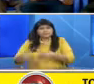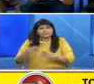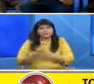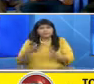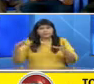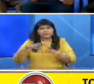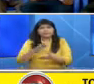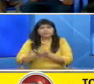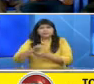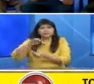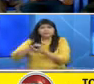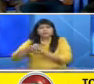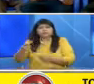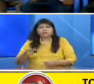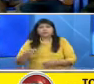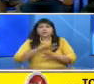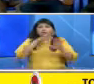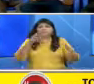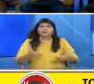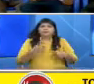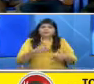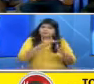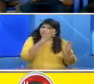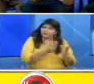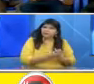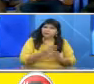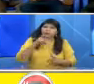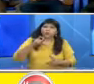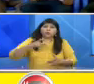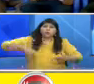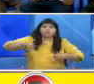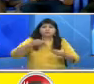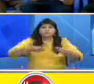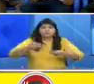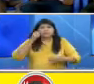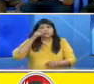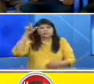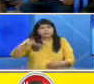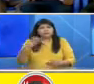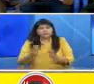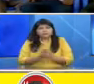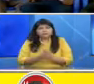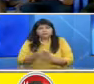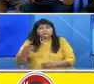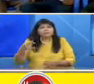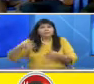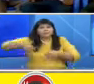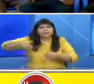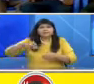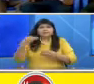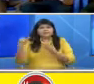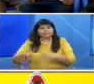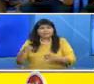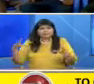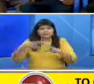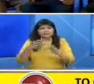कलेक्शन और स्टोरेज के लिए उचित व्यवस्था हो। मैं कॉरपोरेट सेक्टर से भी अपील करता हूं कि जब यह सारा प्लास्टिक वेस्ट इकट्ठा हो